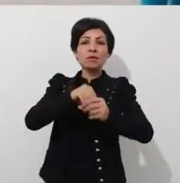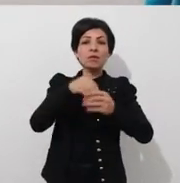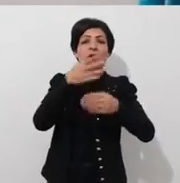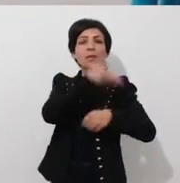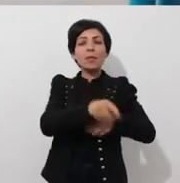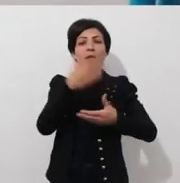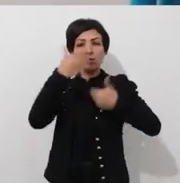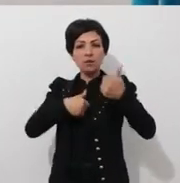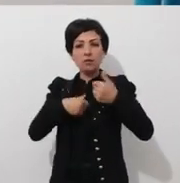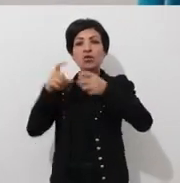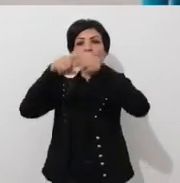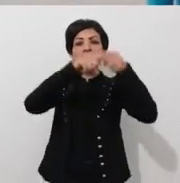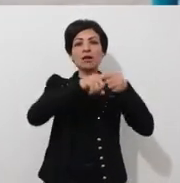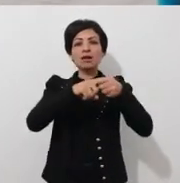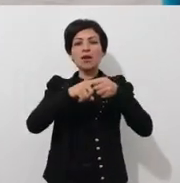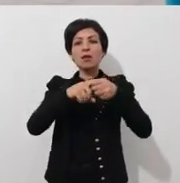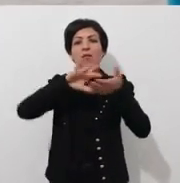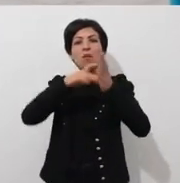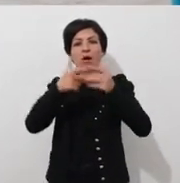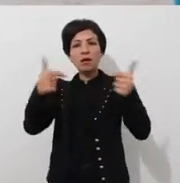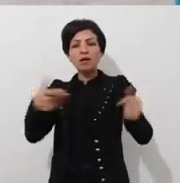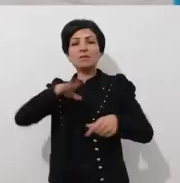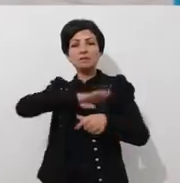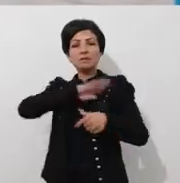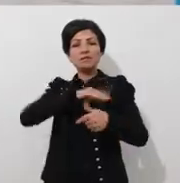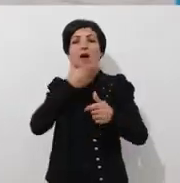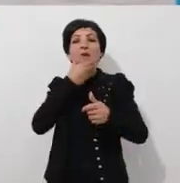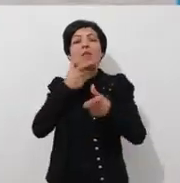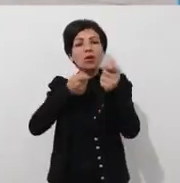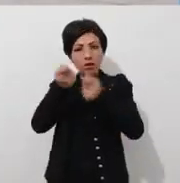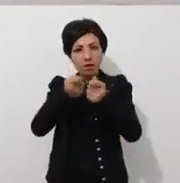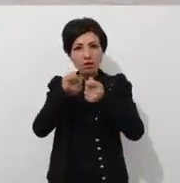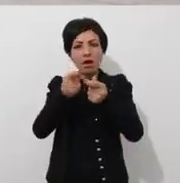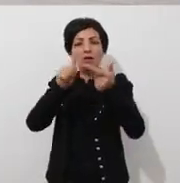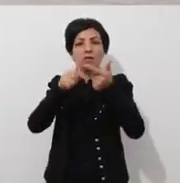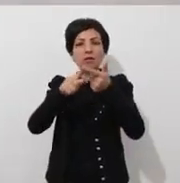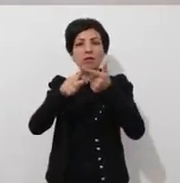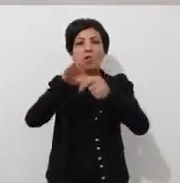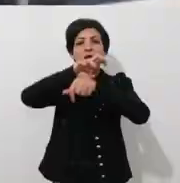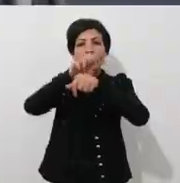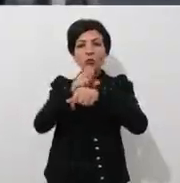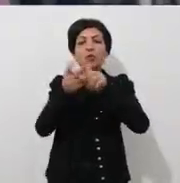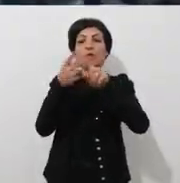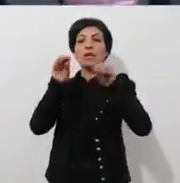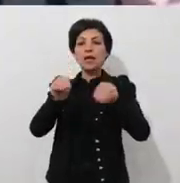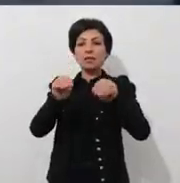إعاقة. شركنا الأطراف الكل بما في ذلك الإدارة نتاعنا، المندوبية الجهوية